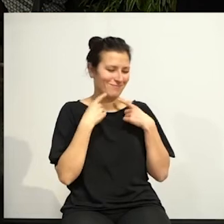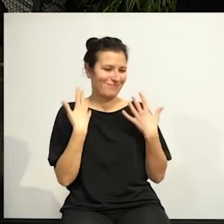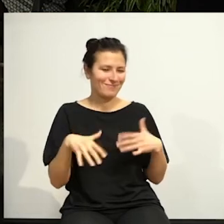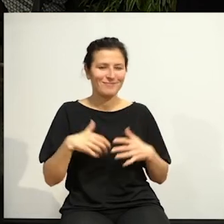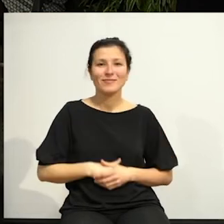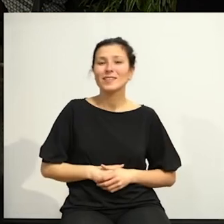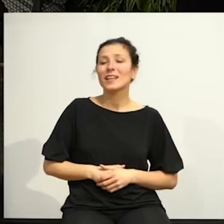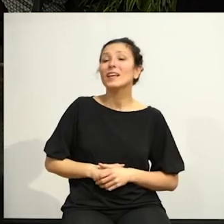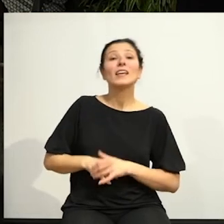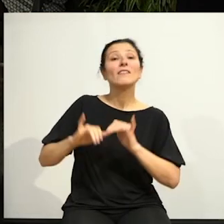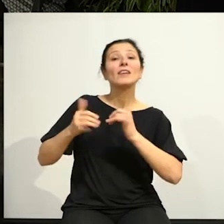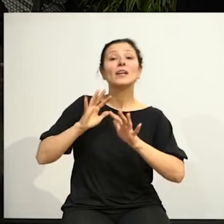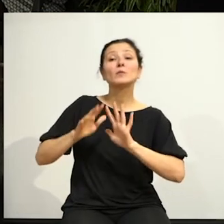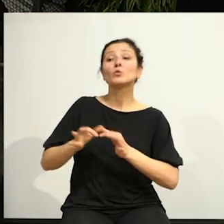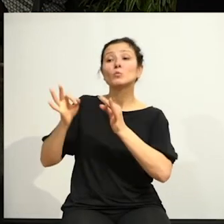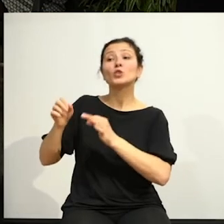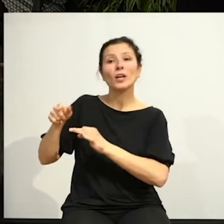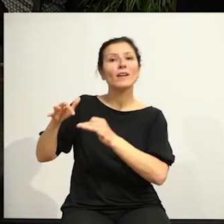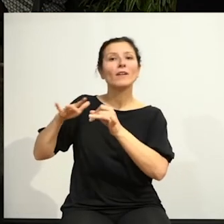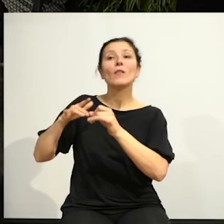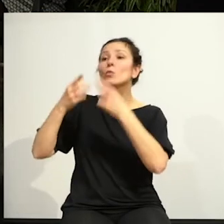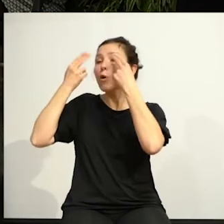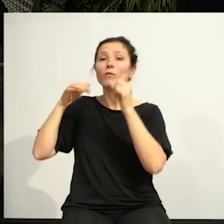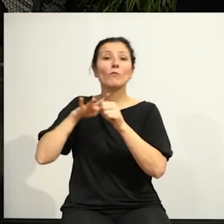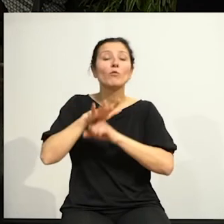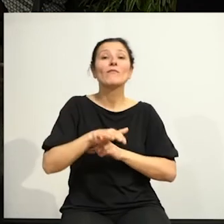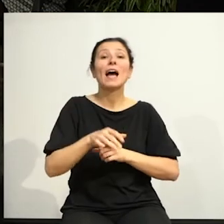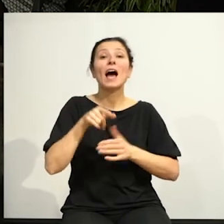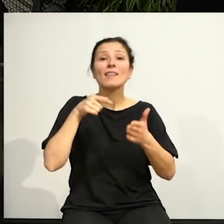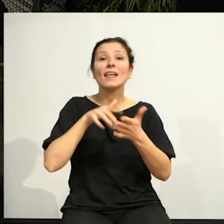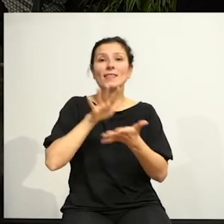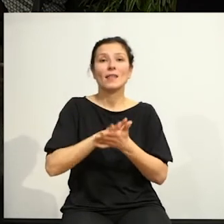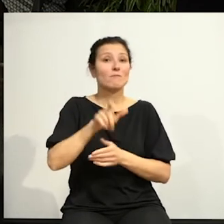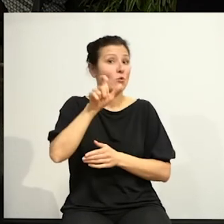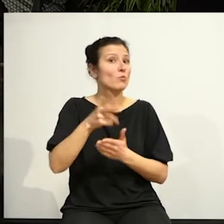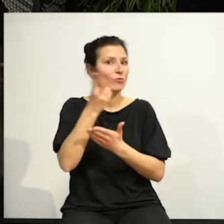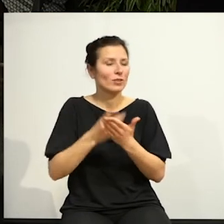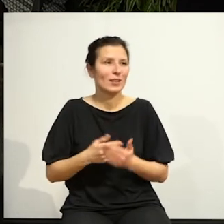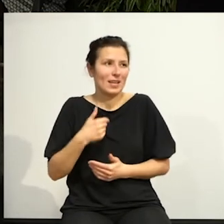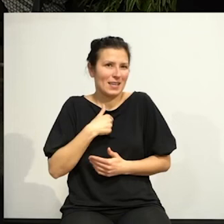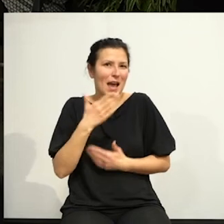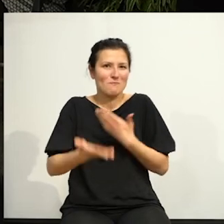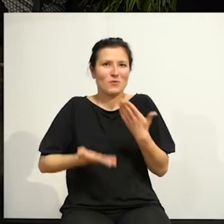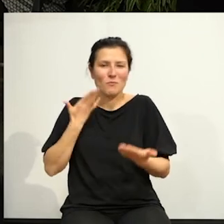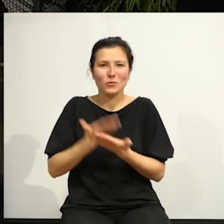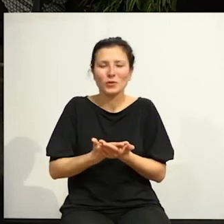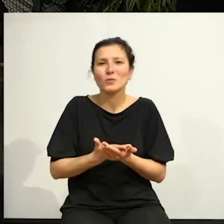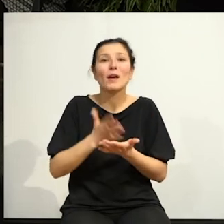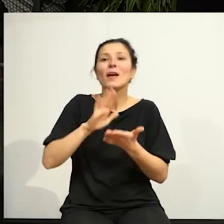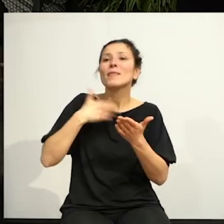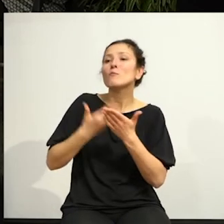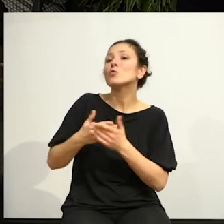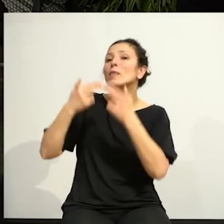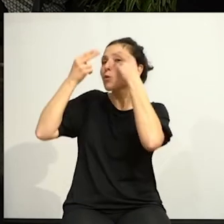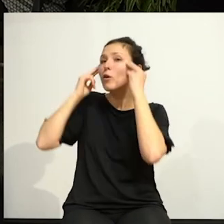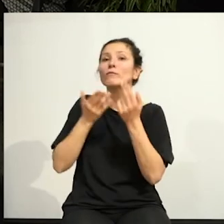dziś Norwid mógłby trafić? Mój pomysł jest taki, żeby jednak od czasu do czasu rozpisać Norwida na memy i